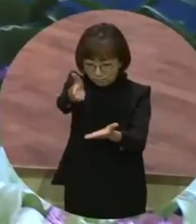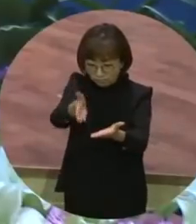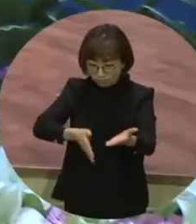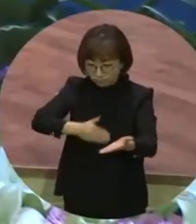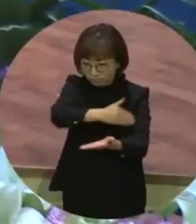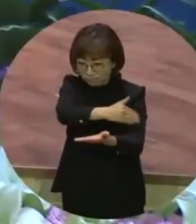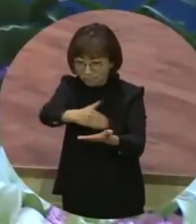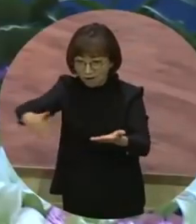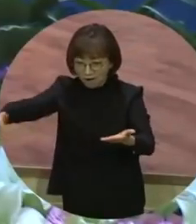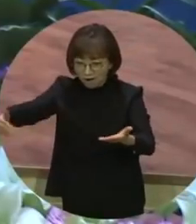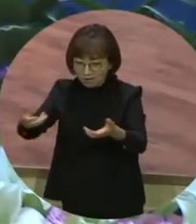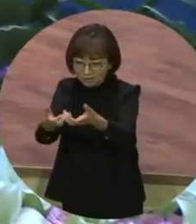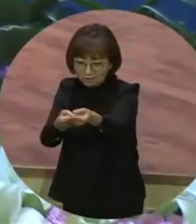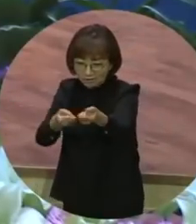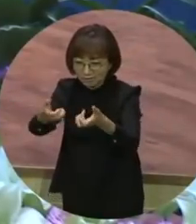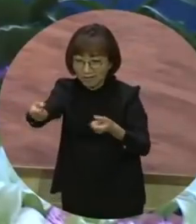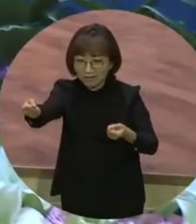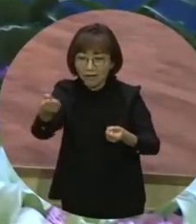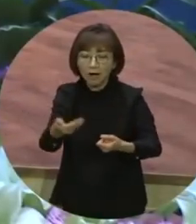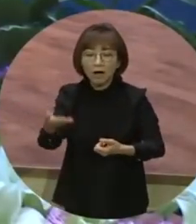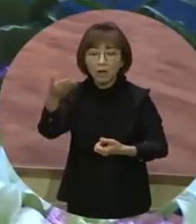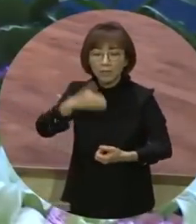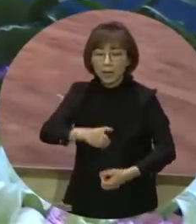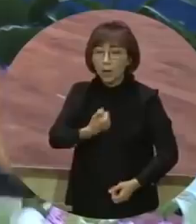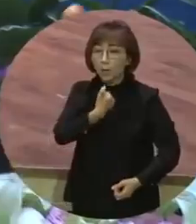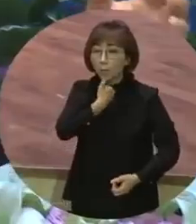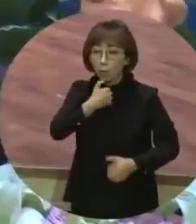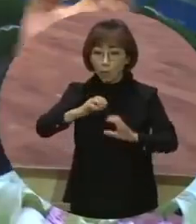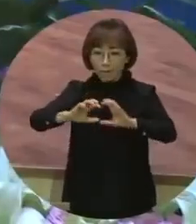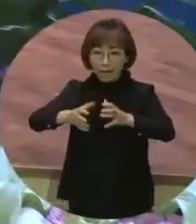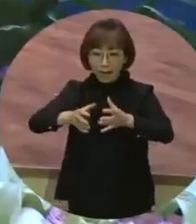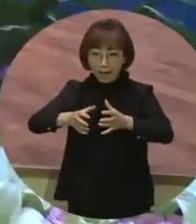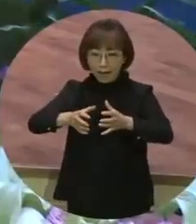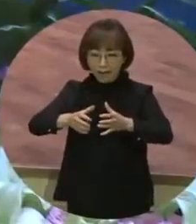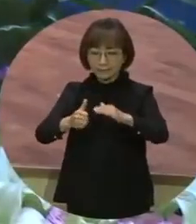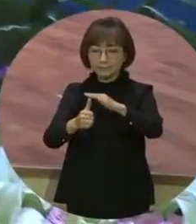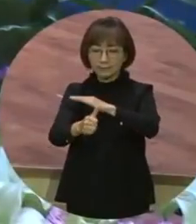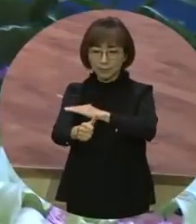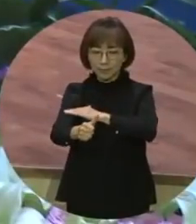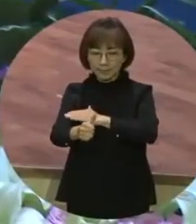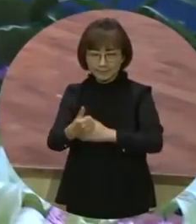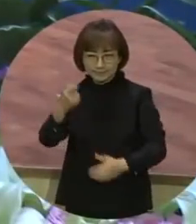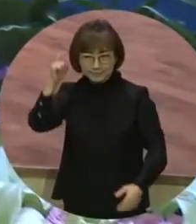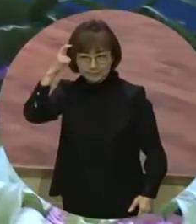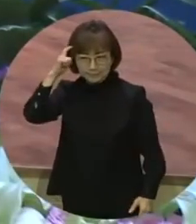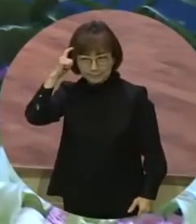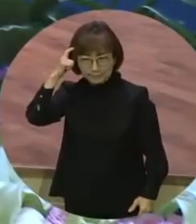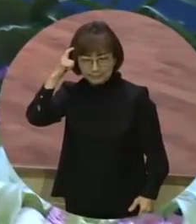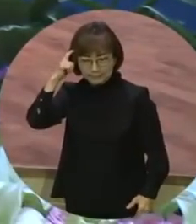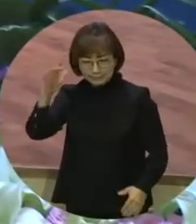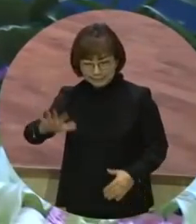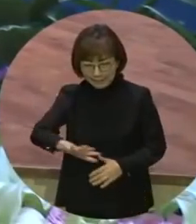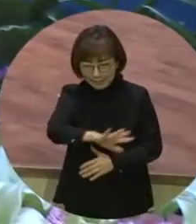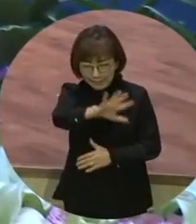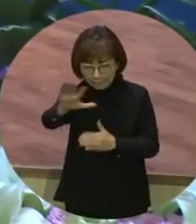로마에 있는 이 교구장이 야망을 가졌어요. 싹 다 내가 통일시켜버리겠다. 라고